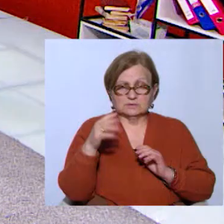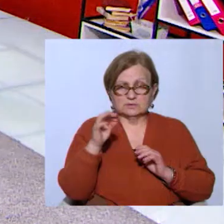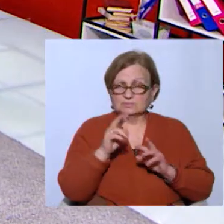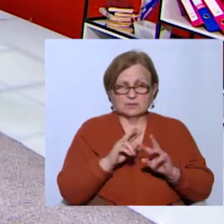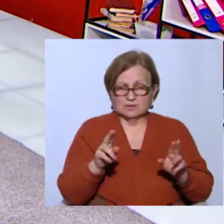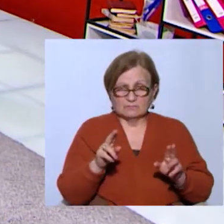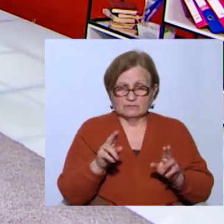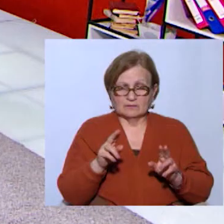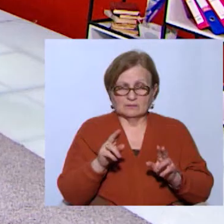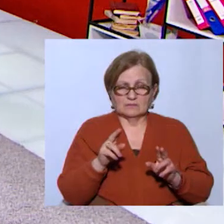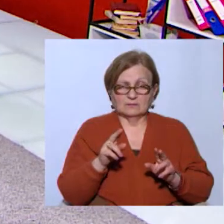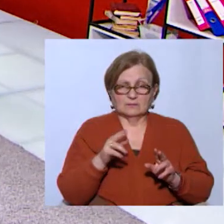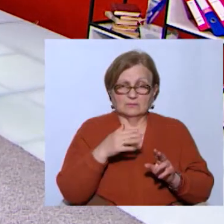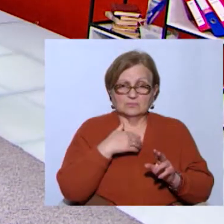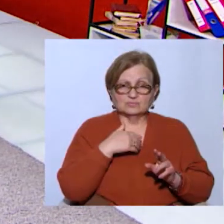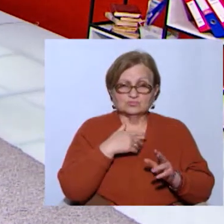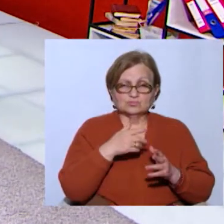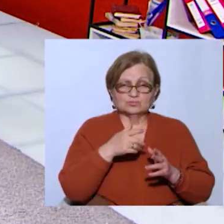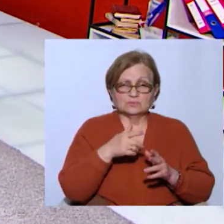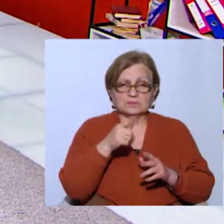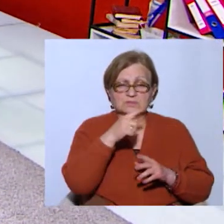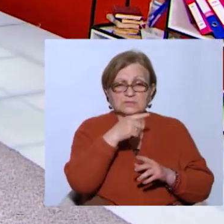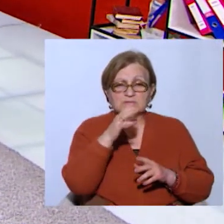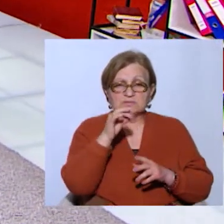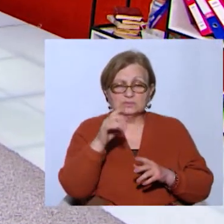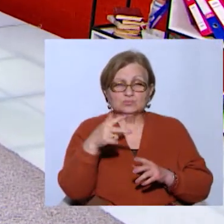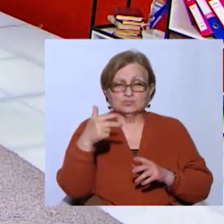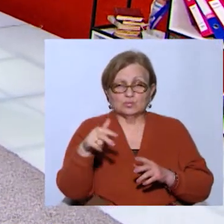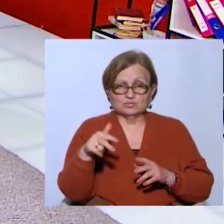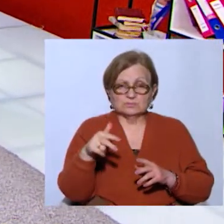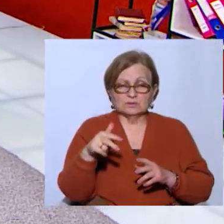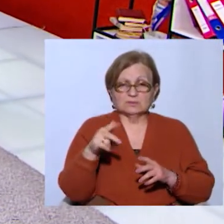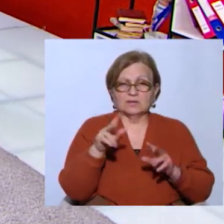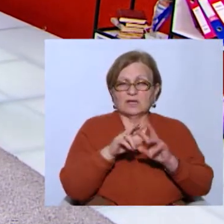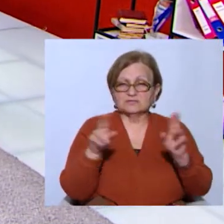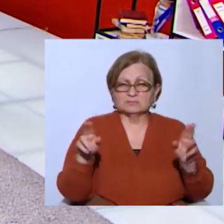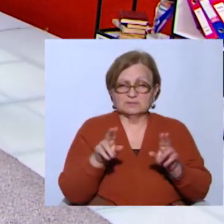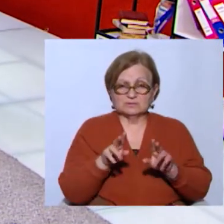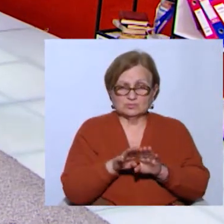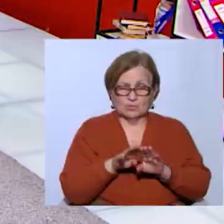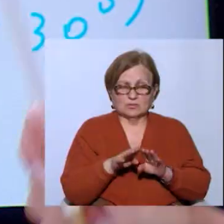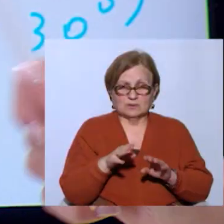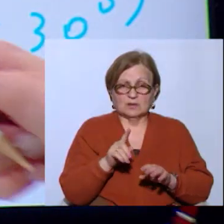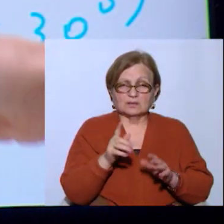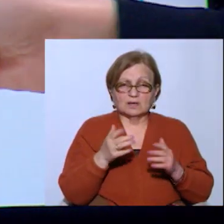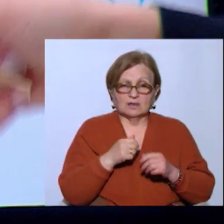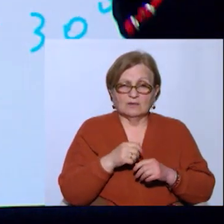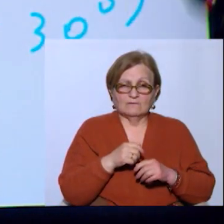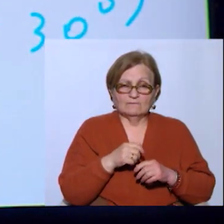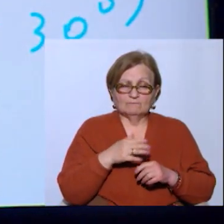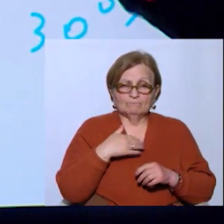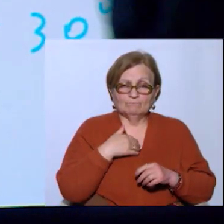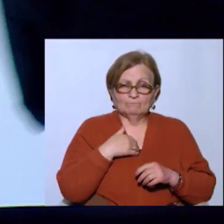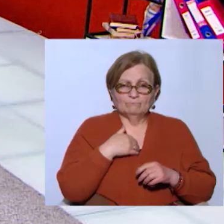ხო ესეა? ანუ ჩვენ ხო დავასაბუთეთ, რომ სინუს 30 და სინუს 150 ერთმანეთის ტოლია, ხო? ანუ რა გამოვიდა? ახლა